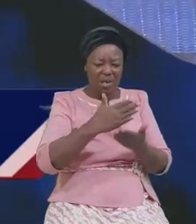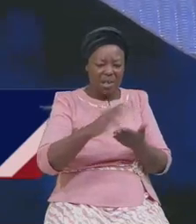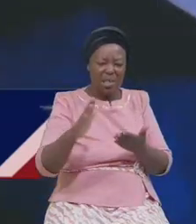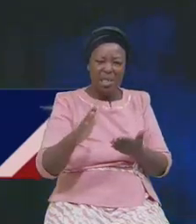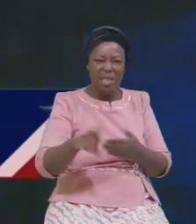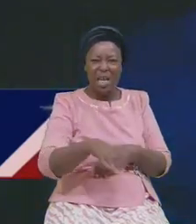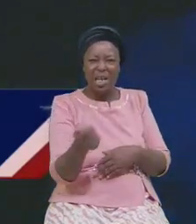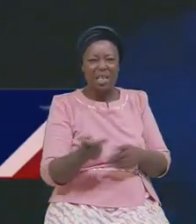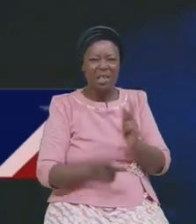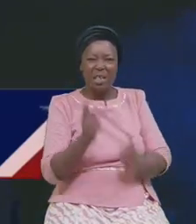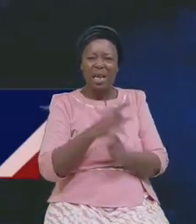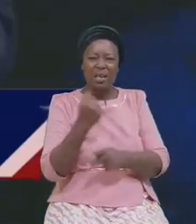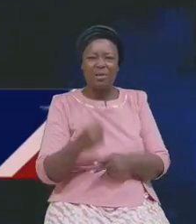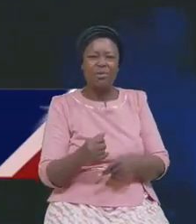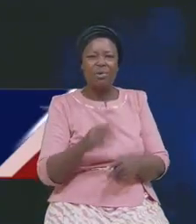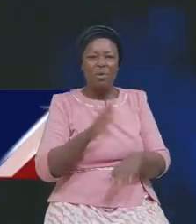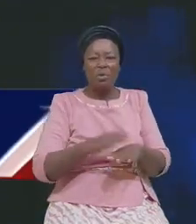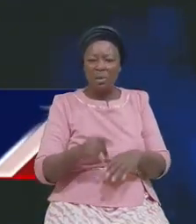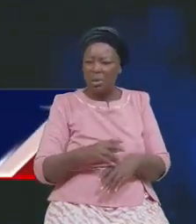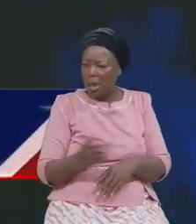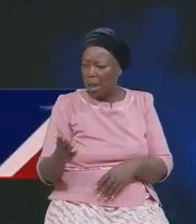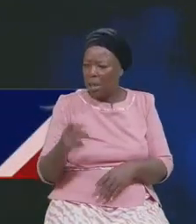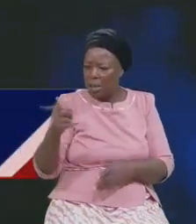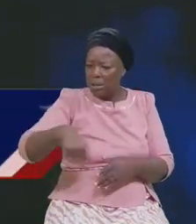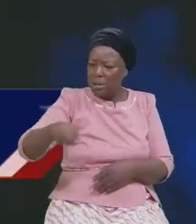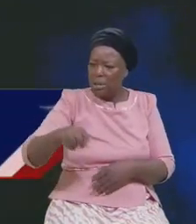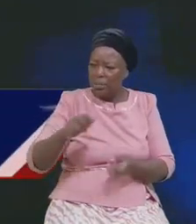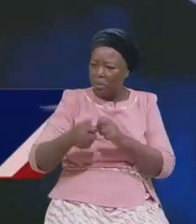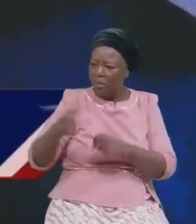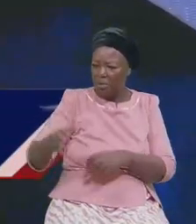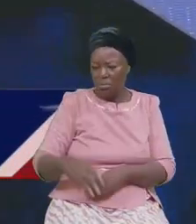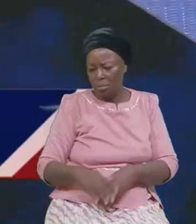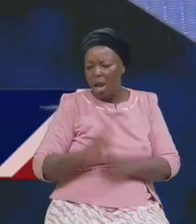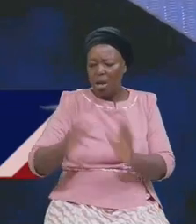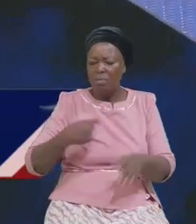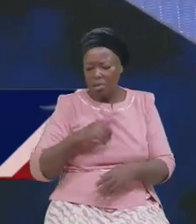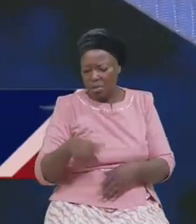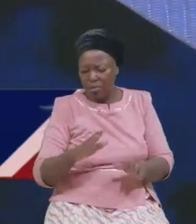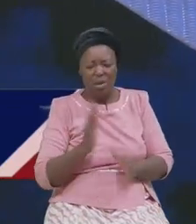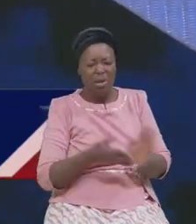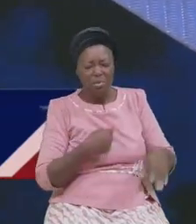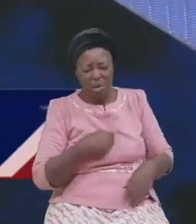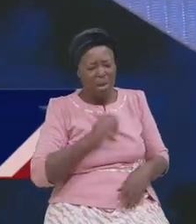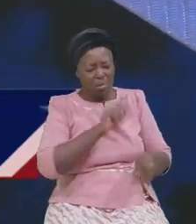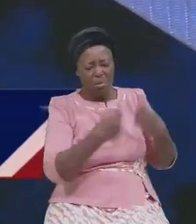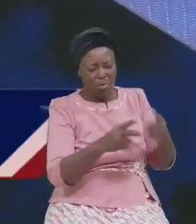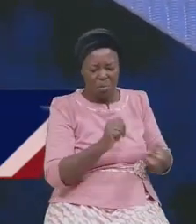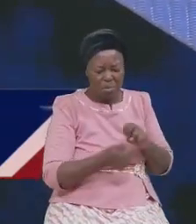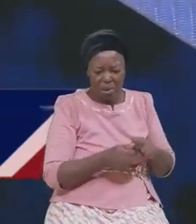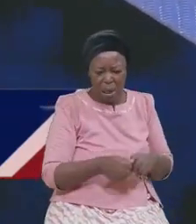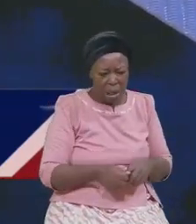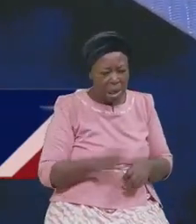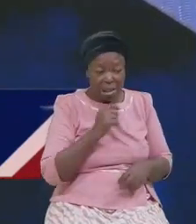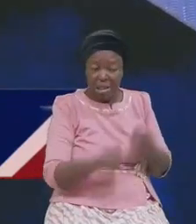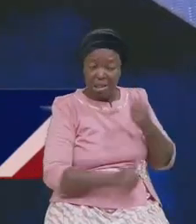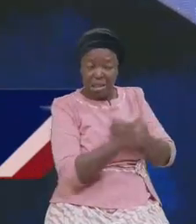a un puits là, laisse-moi tranquille. Et il va, il tombe dans le trou. Il y a un danger devant toi. Non, laissez-moi ma vie,